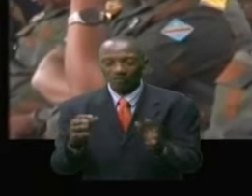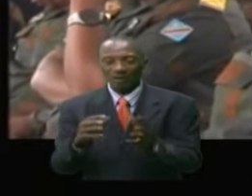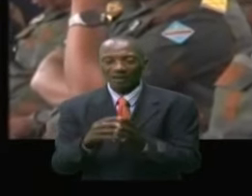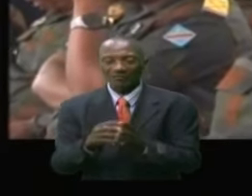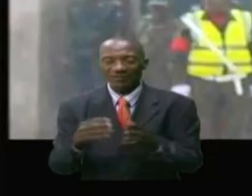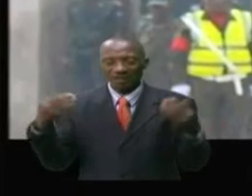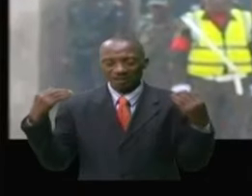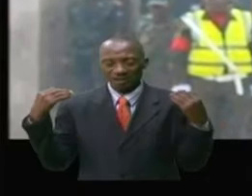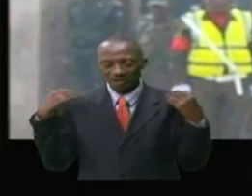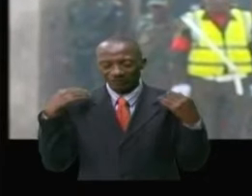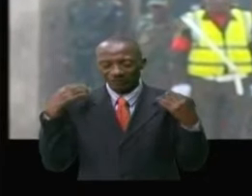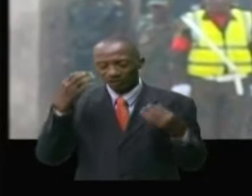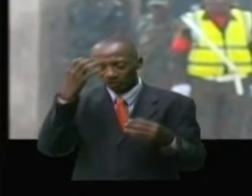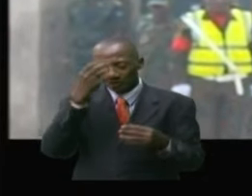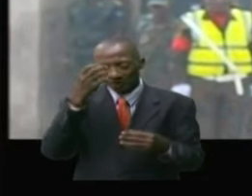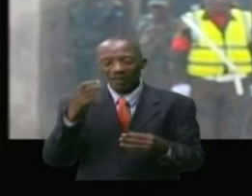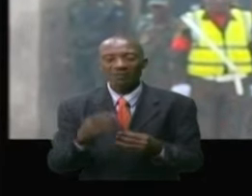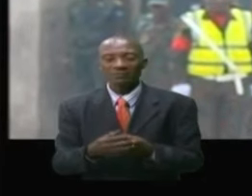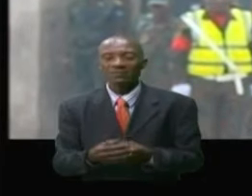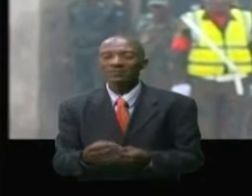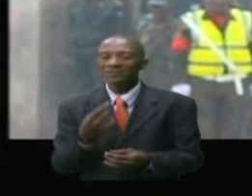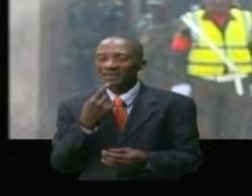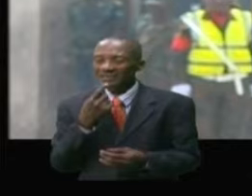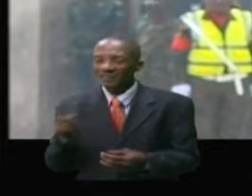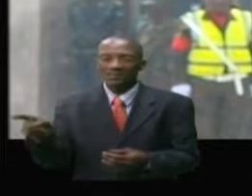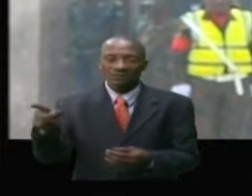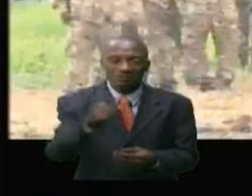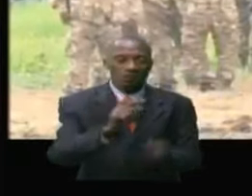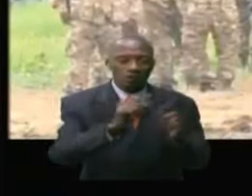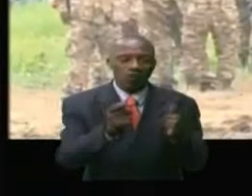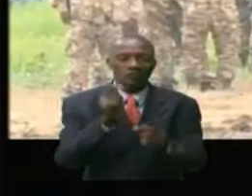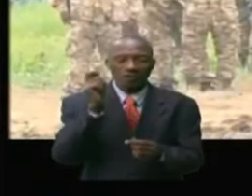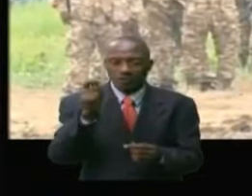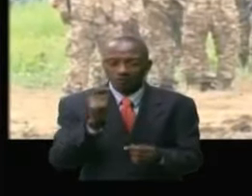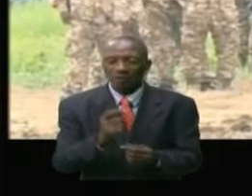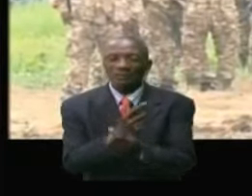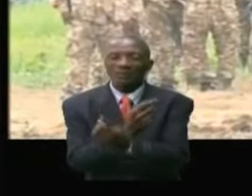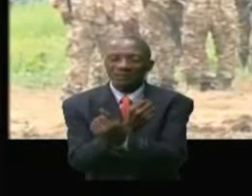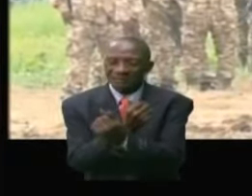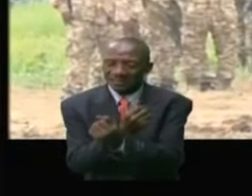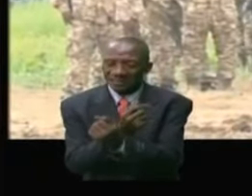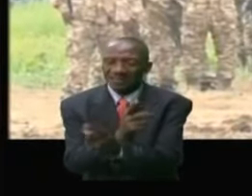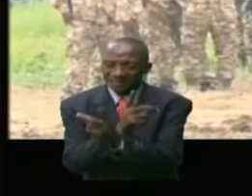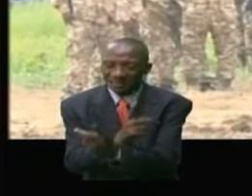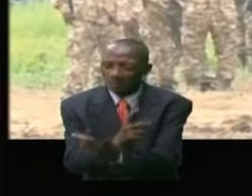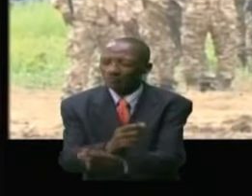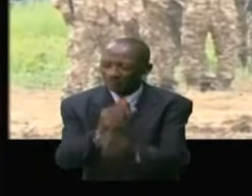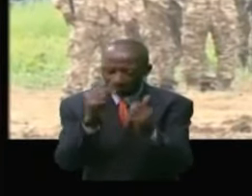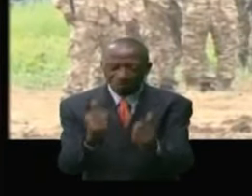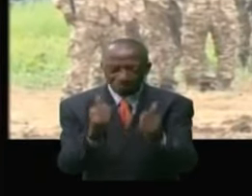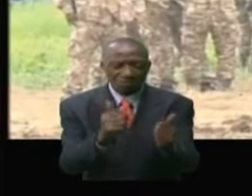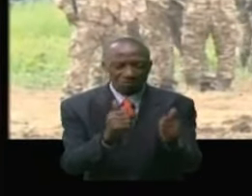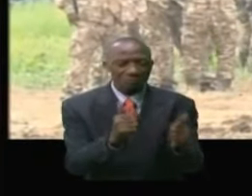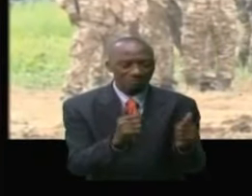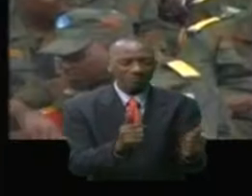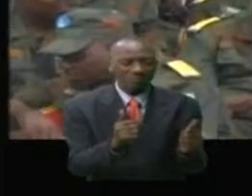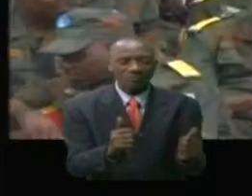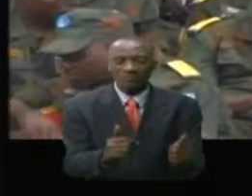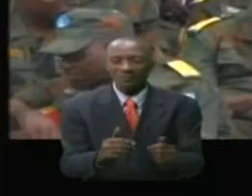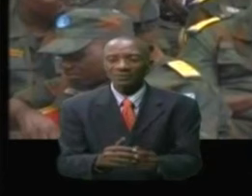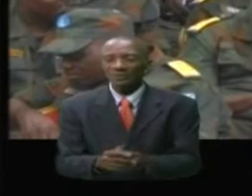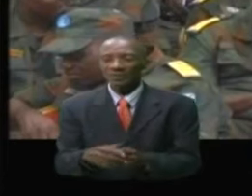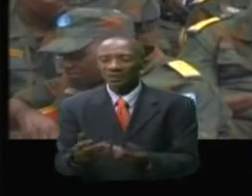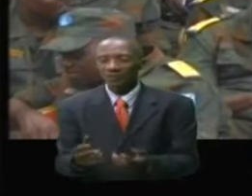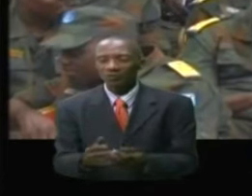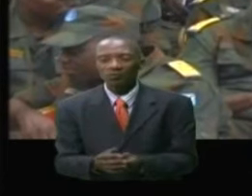a salué la discipline qui règne dans le rang des forces armées avant de laisser la cérémonie dans sa deuxième partie